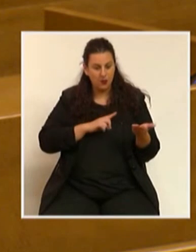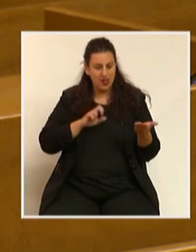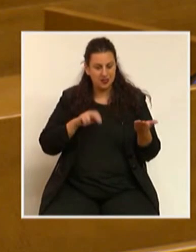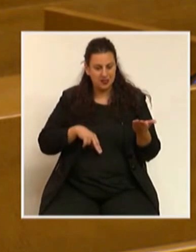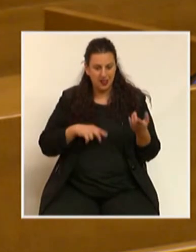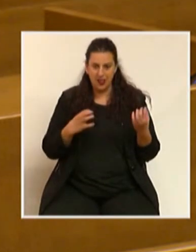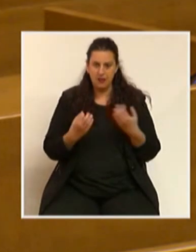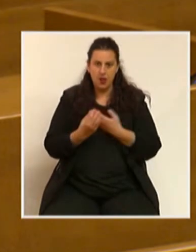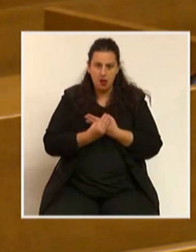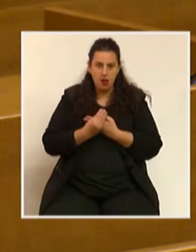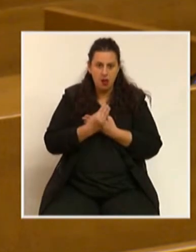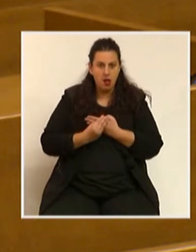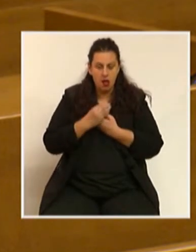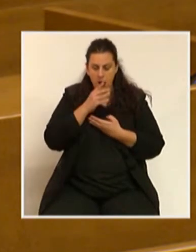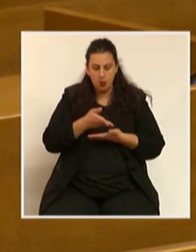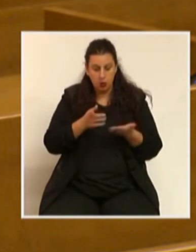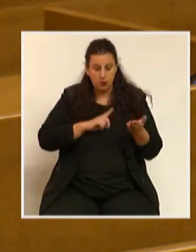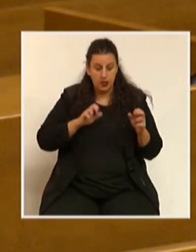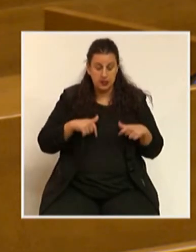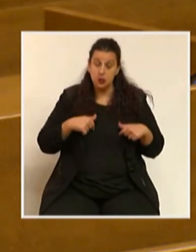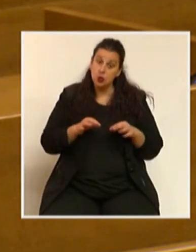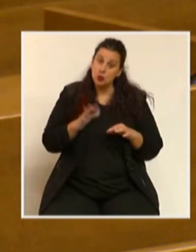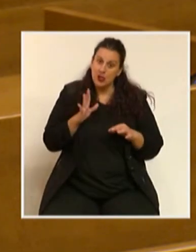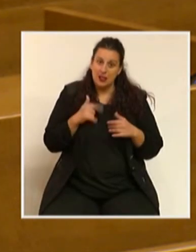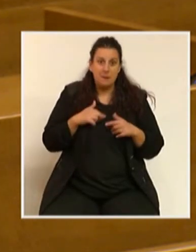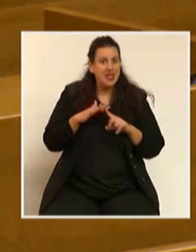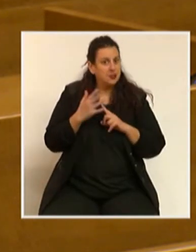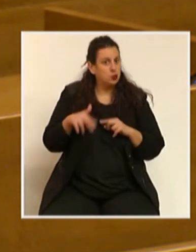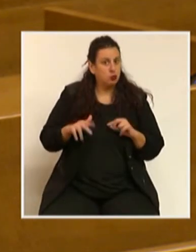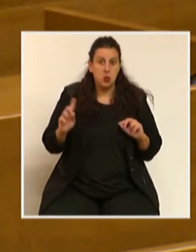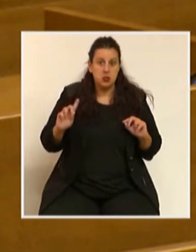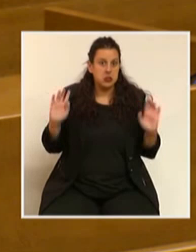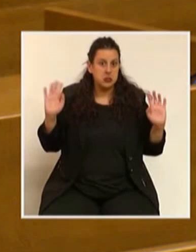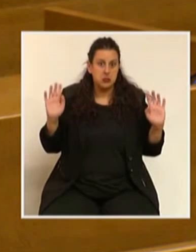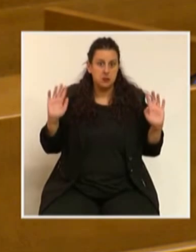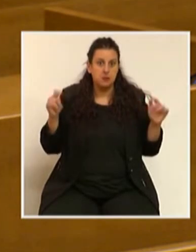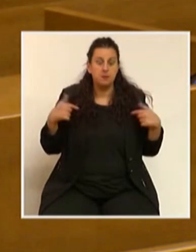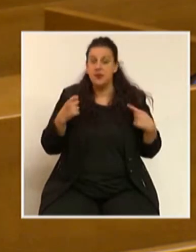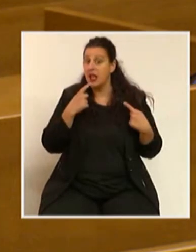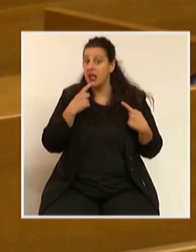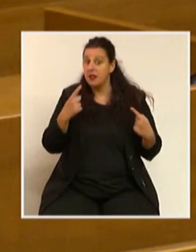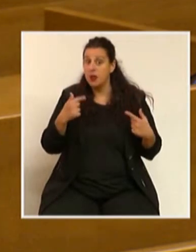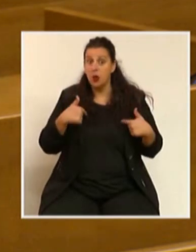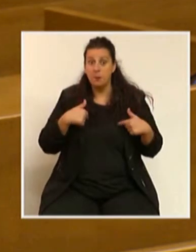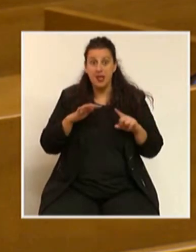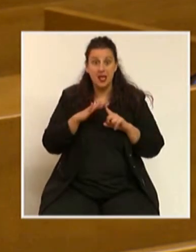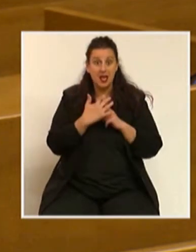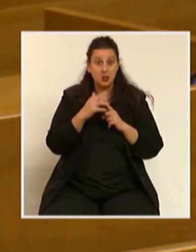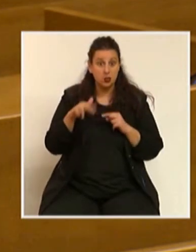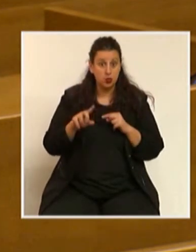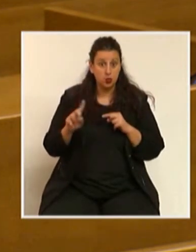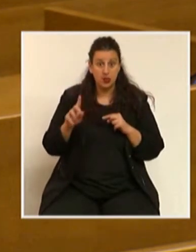res perquè ja estem en modo preelectoral. Però ara sí es pot fer. Ara sí es pot arribar a acords i s'han